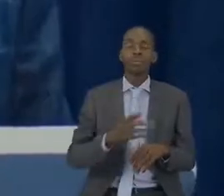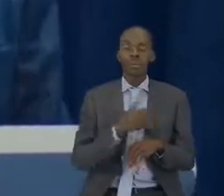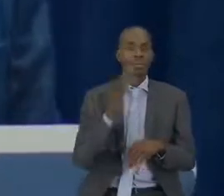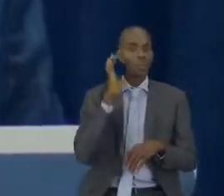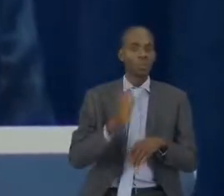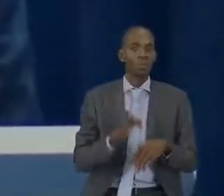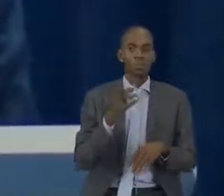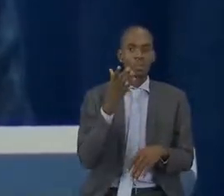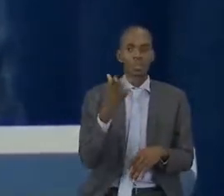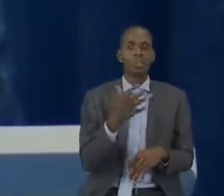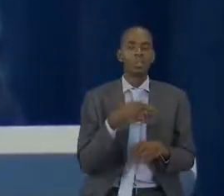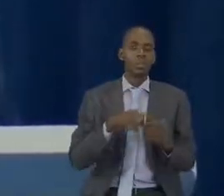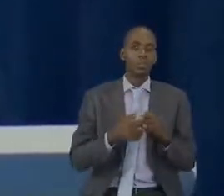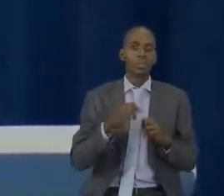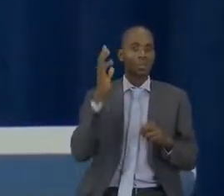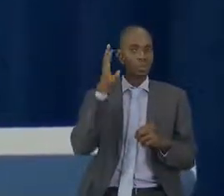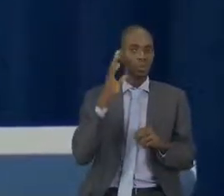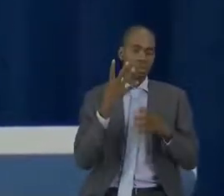problème disparaîtra.